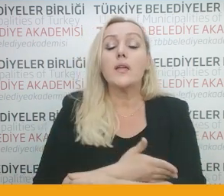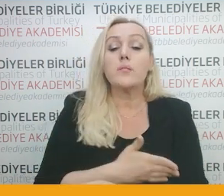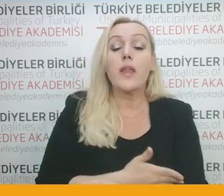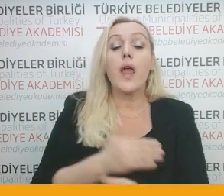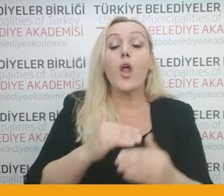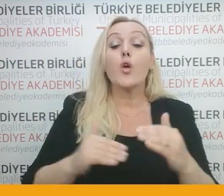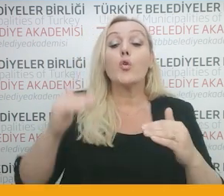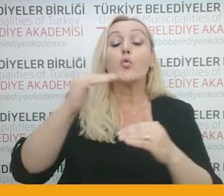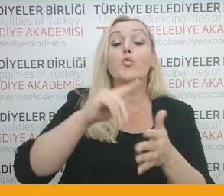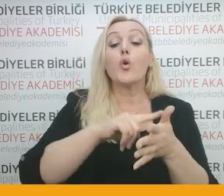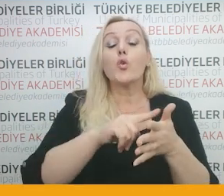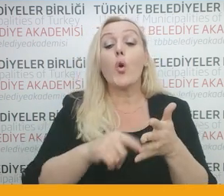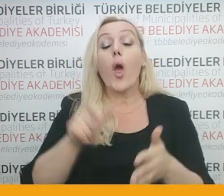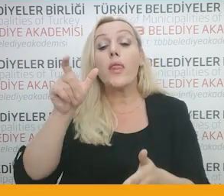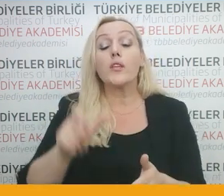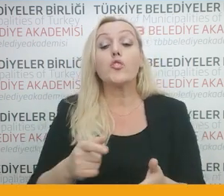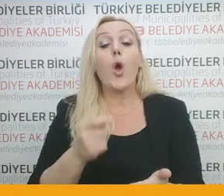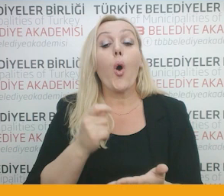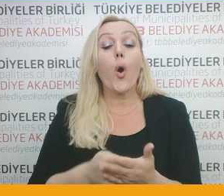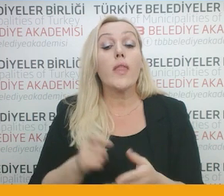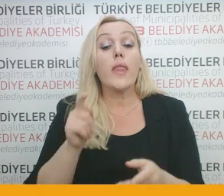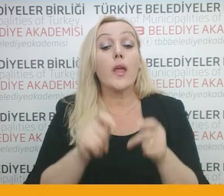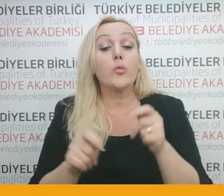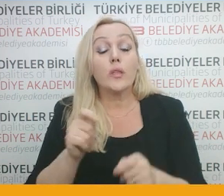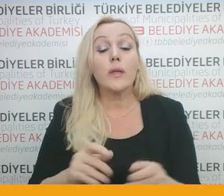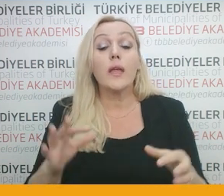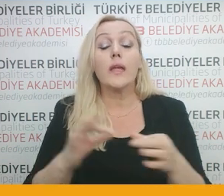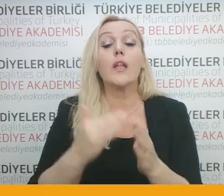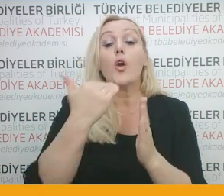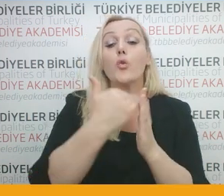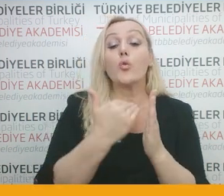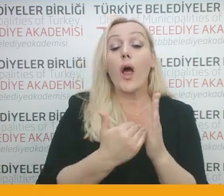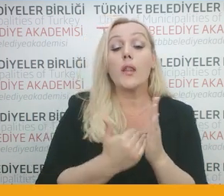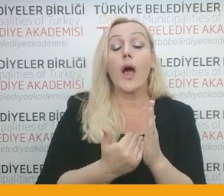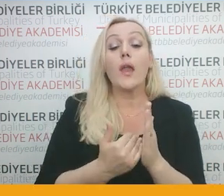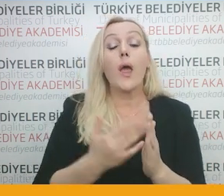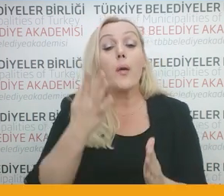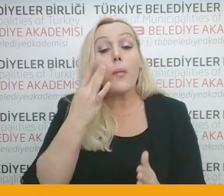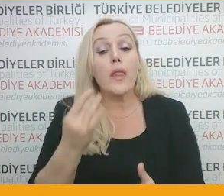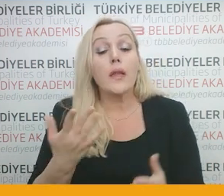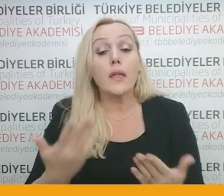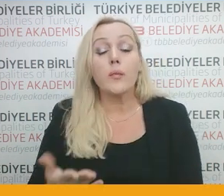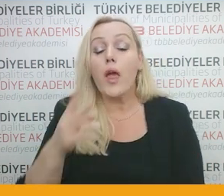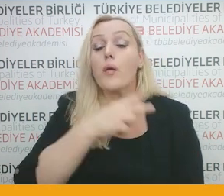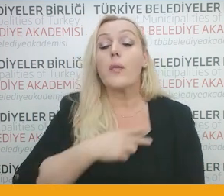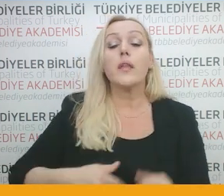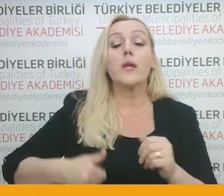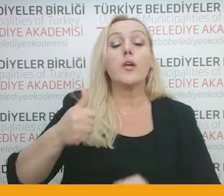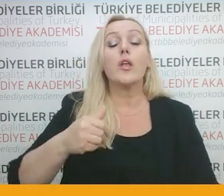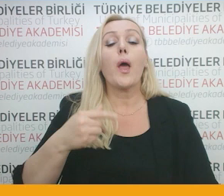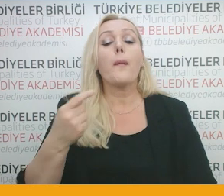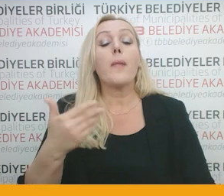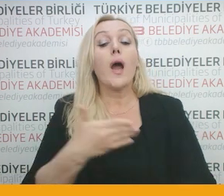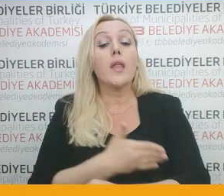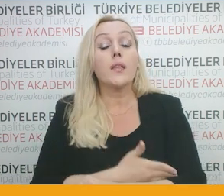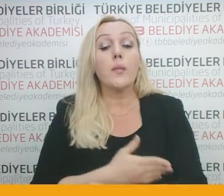üst yönetici tarafından ödenek kullanımına ilişkin ilkeler belirlenebilir. Yani belediye başkanı mali hizmetler biriminde görüşünü alarak